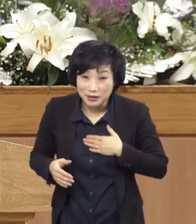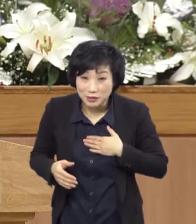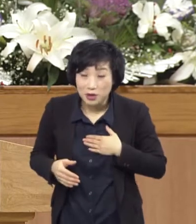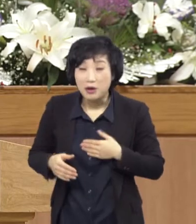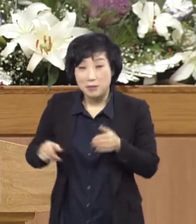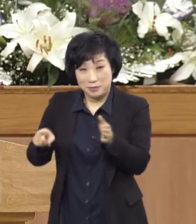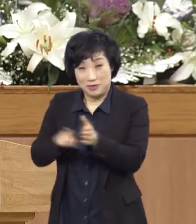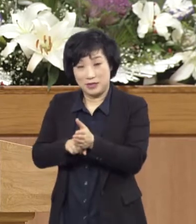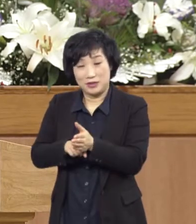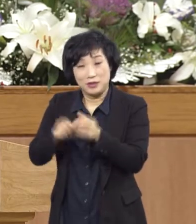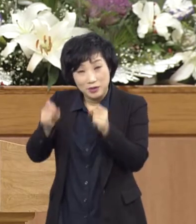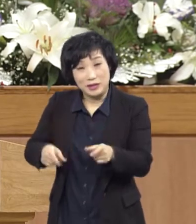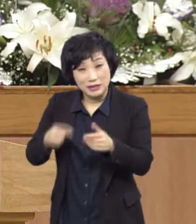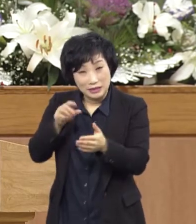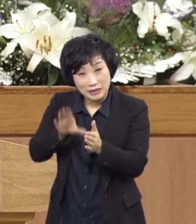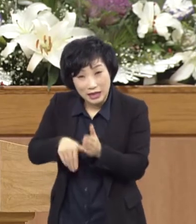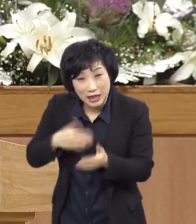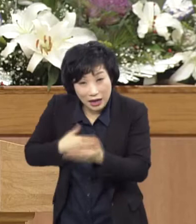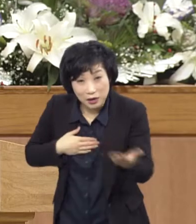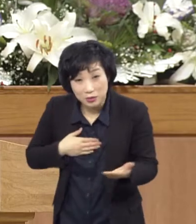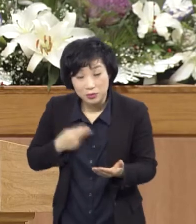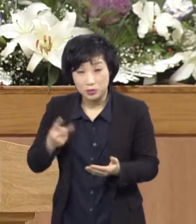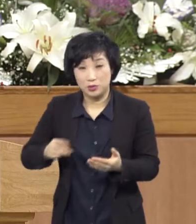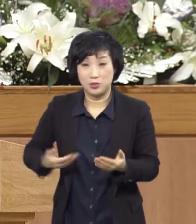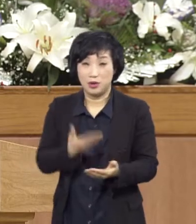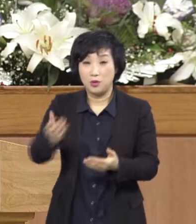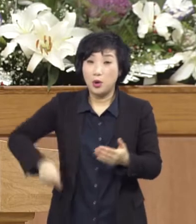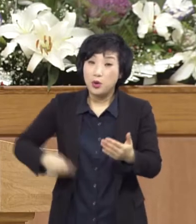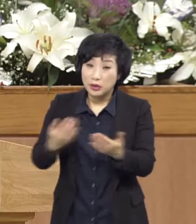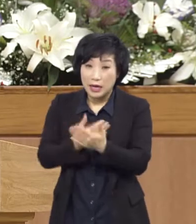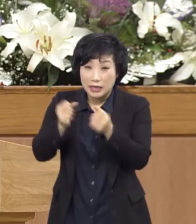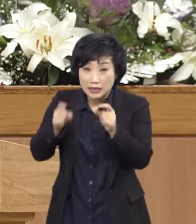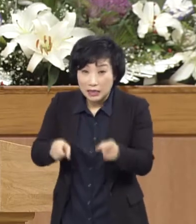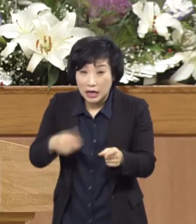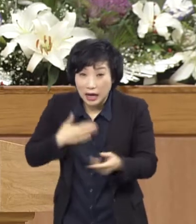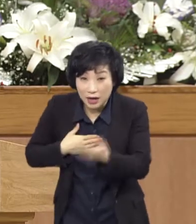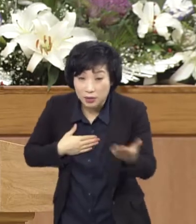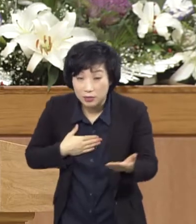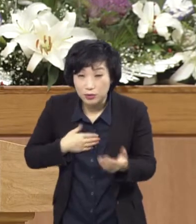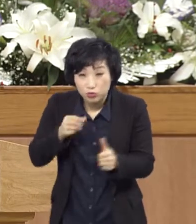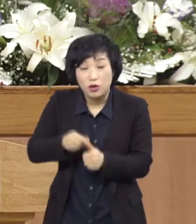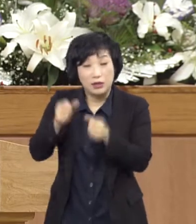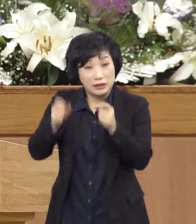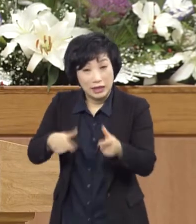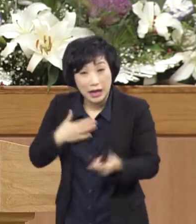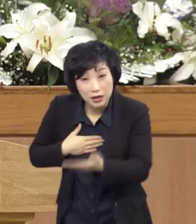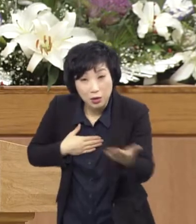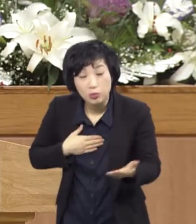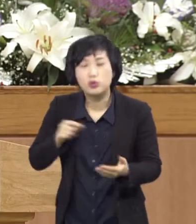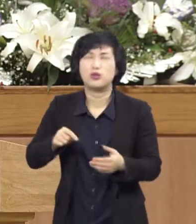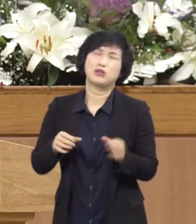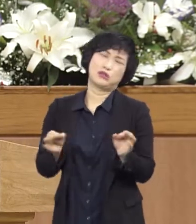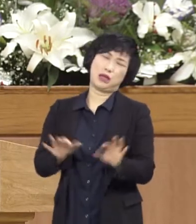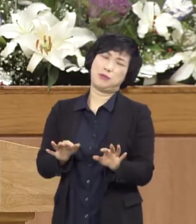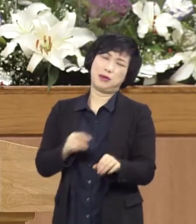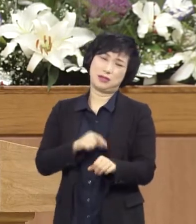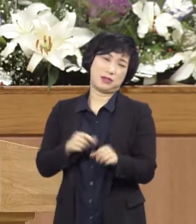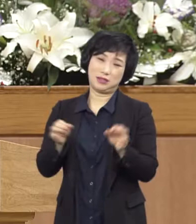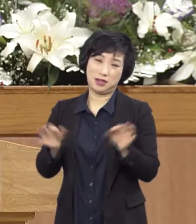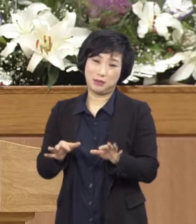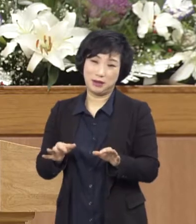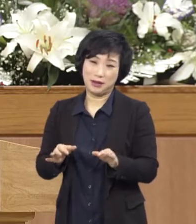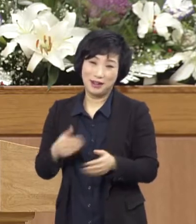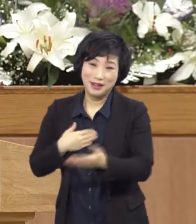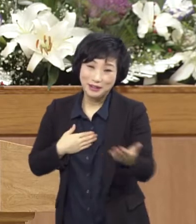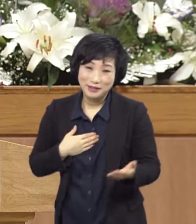시간이요, 회개할 수 있는 시간이요, 구원받을 수 있는 시간인데, 이 시간은 가장 짧은 시간인데 인생이 살